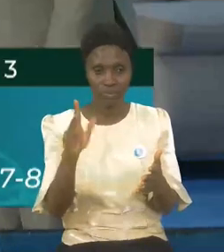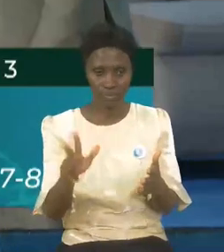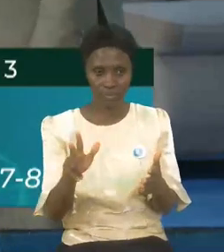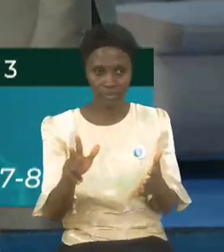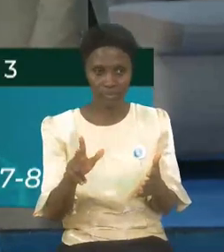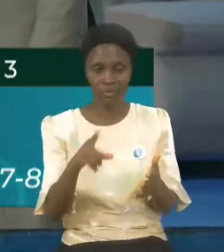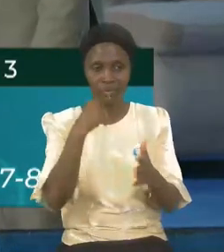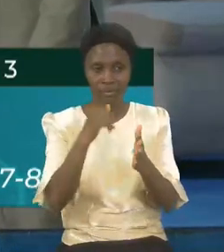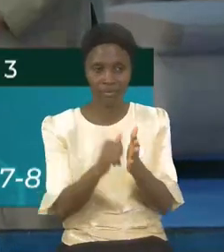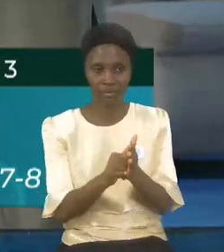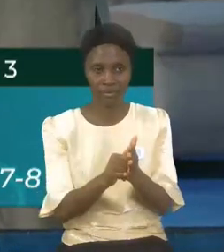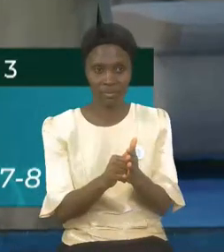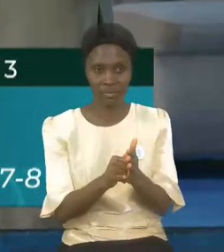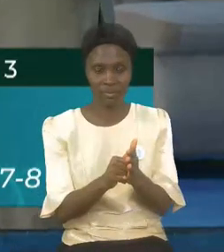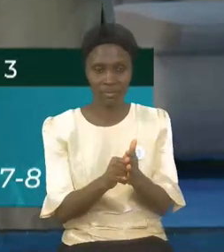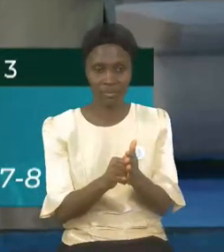23.